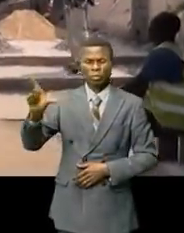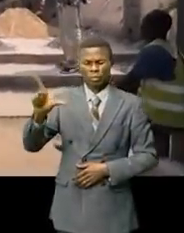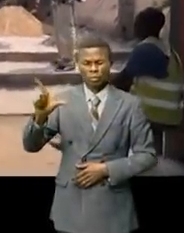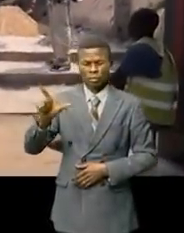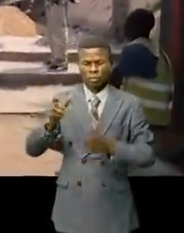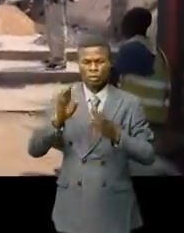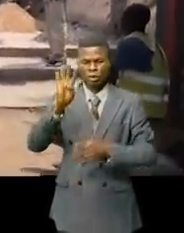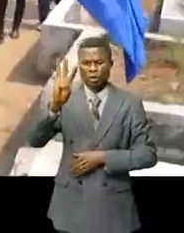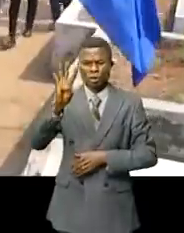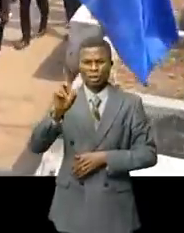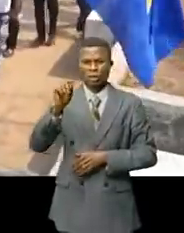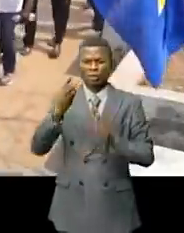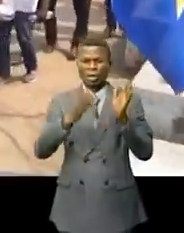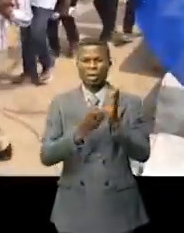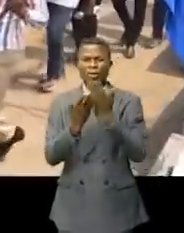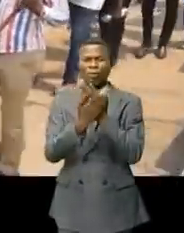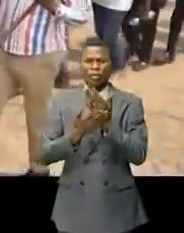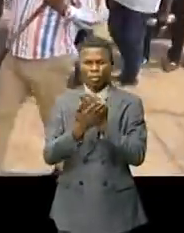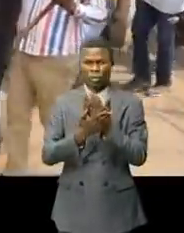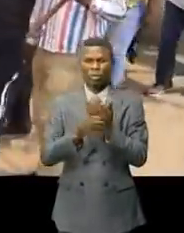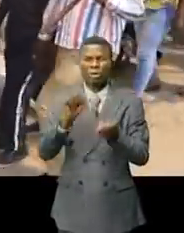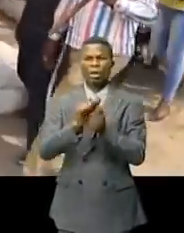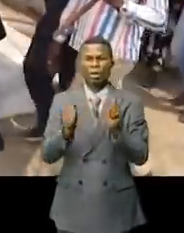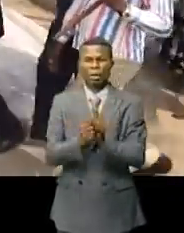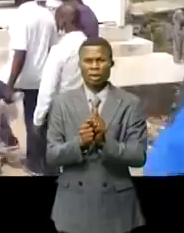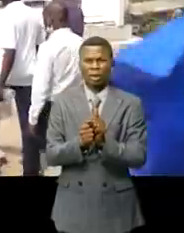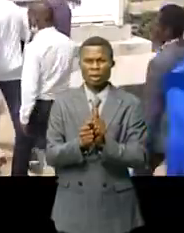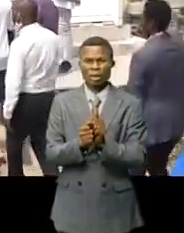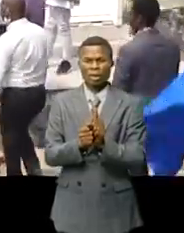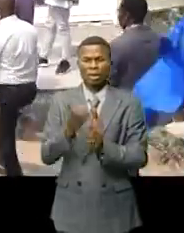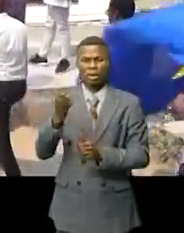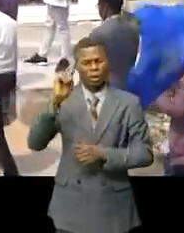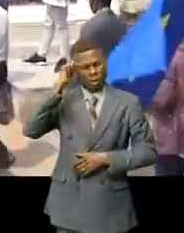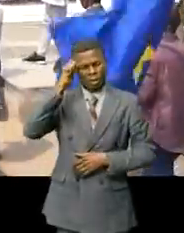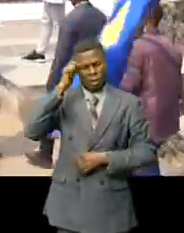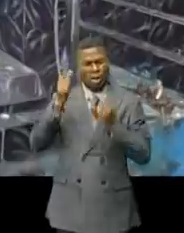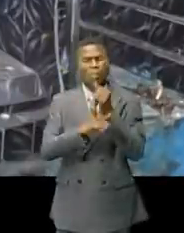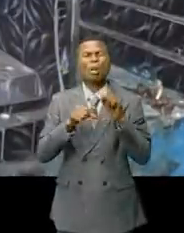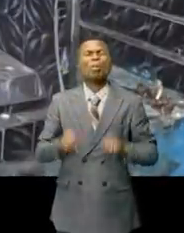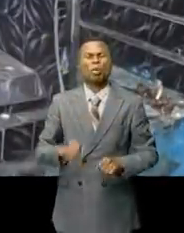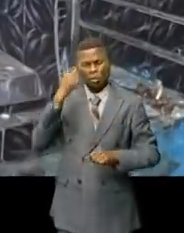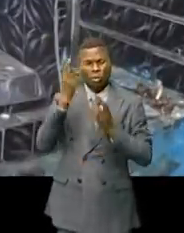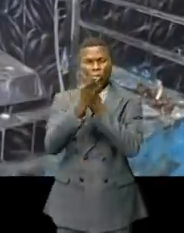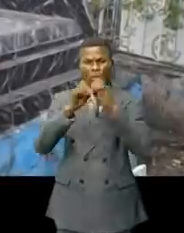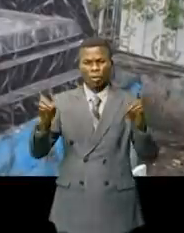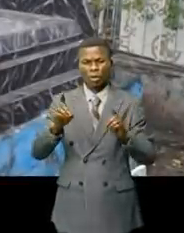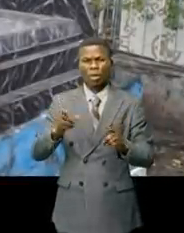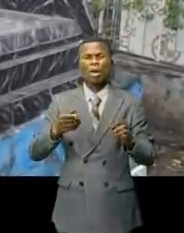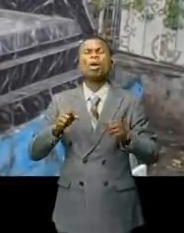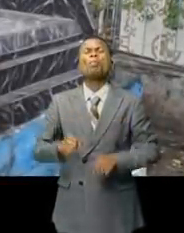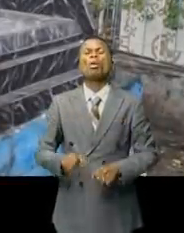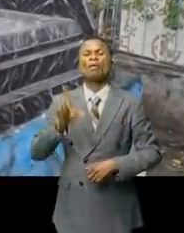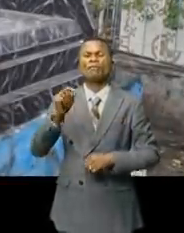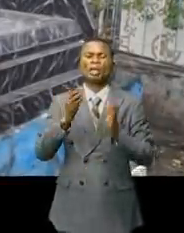jeudi 29 juillet 2021 l'événement c'est l'hommage en mémoire des martyrs de la démocratie tué le 29 juillet